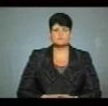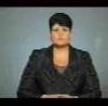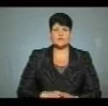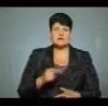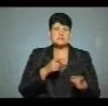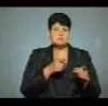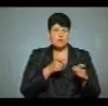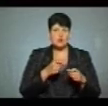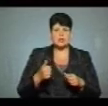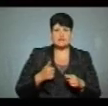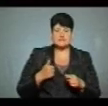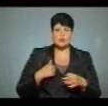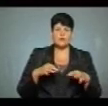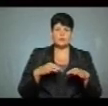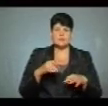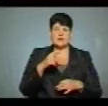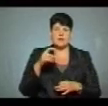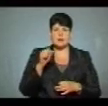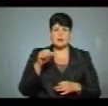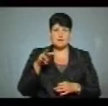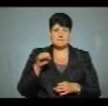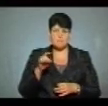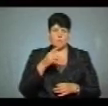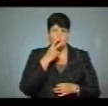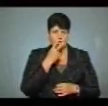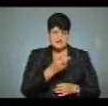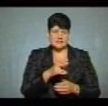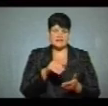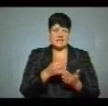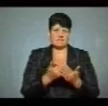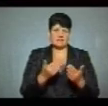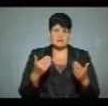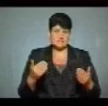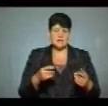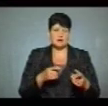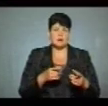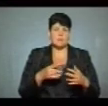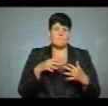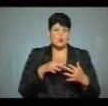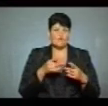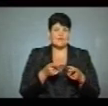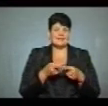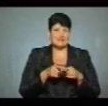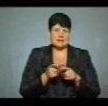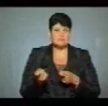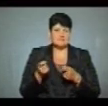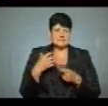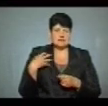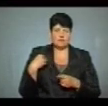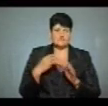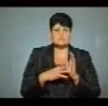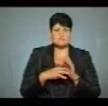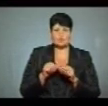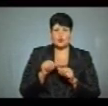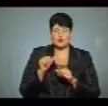Зброю та військовий автомобіль «Хаммер» представили на виставці бойової техніки у Тернополі. Її привезли зі Львова із 80-ї